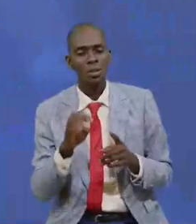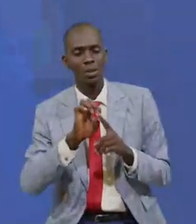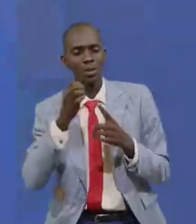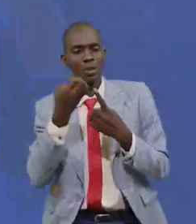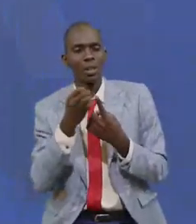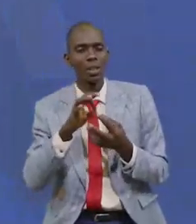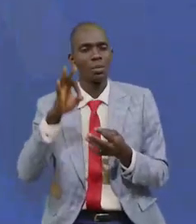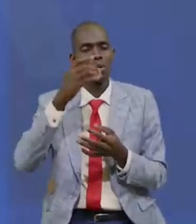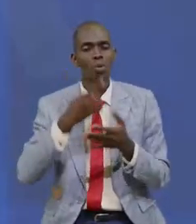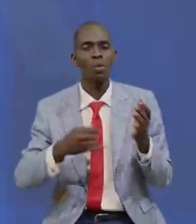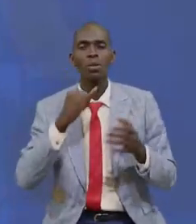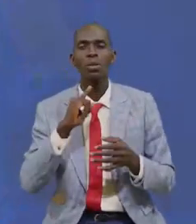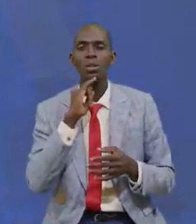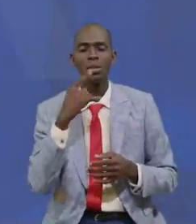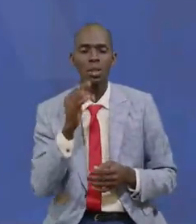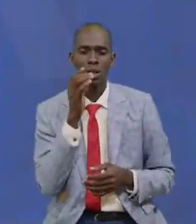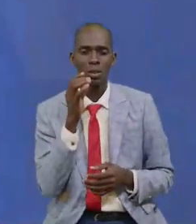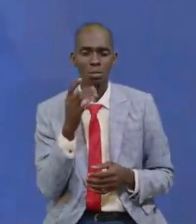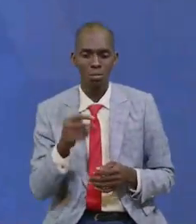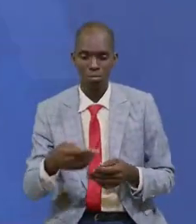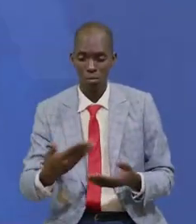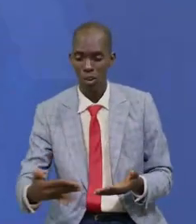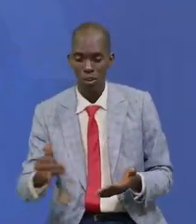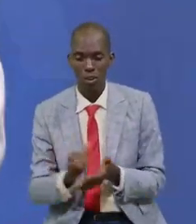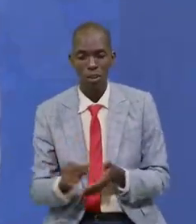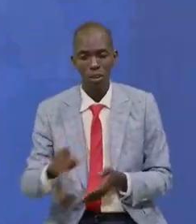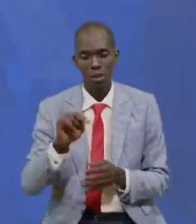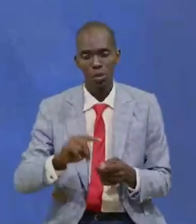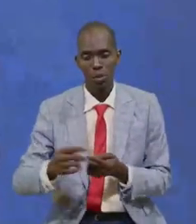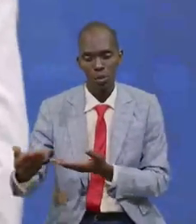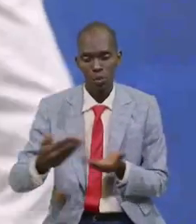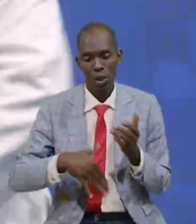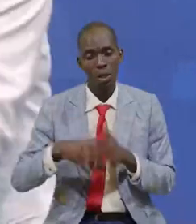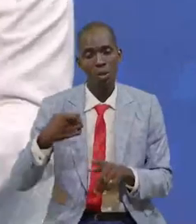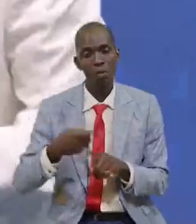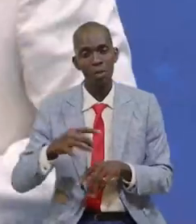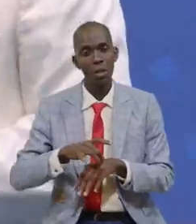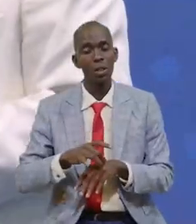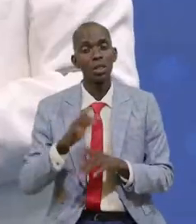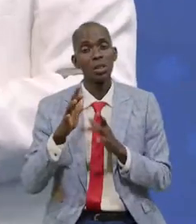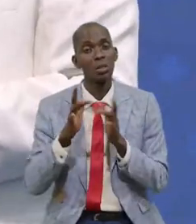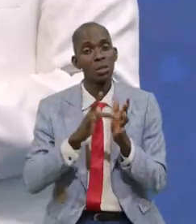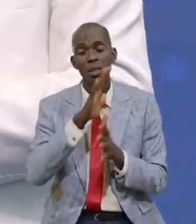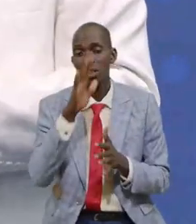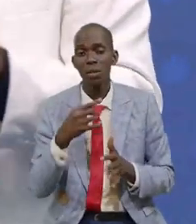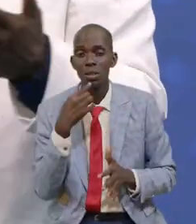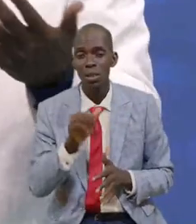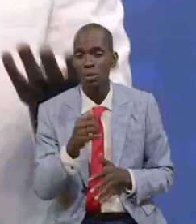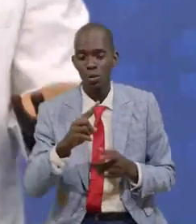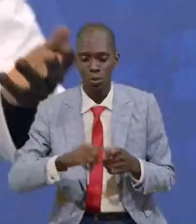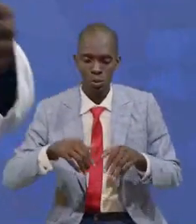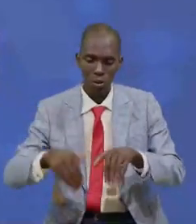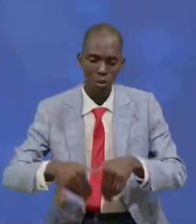la malédiction dont il faut déterrer? Jésus n'a jamais dit à quelqu'un de déterrer quelque